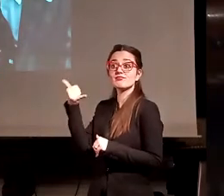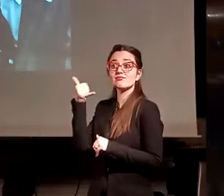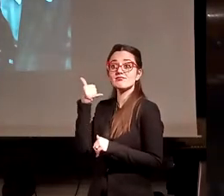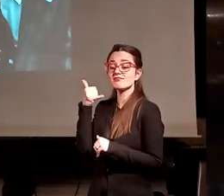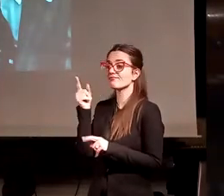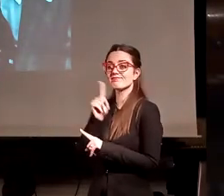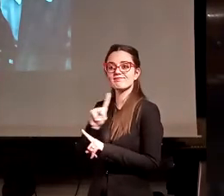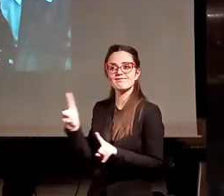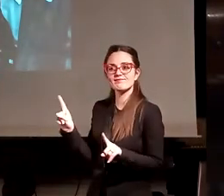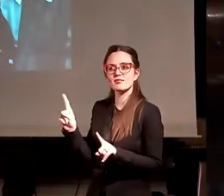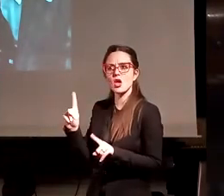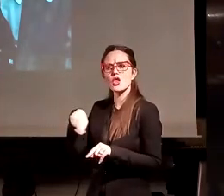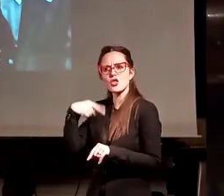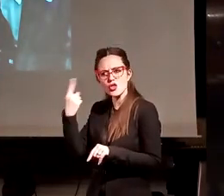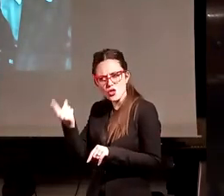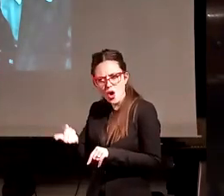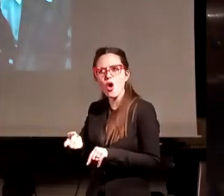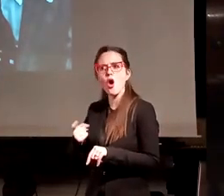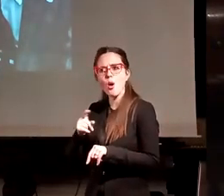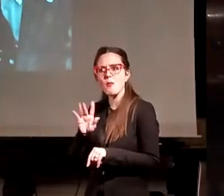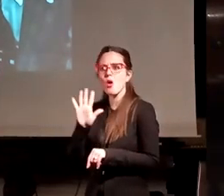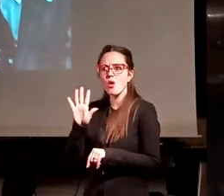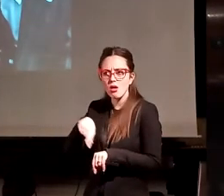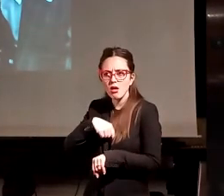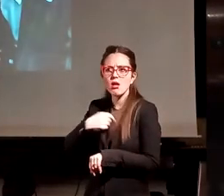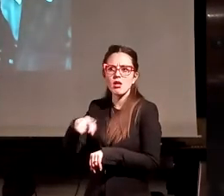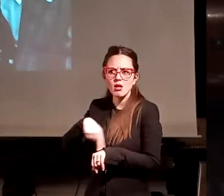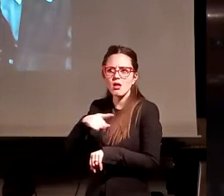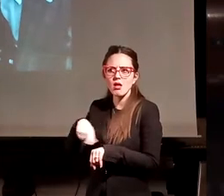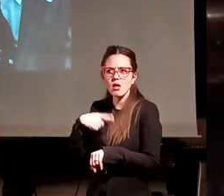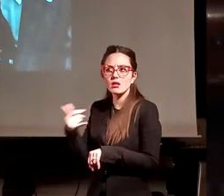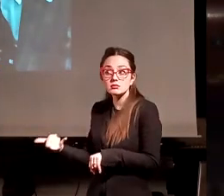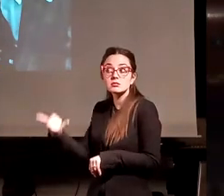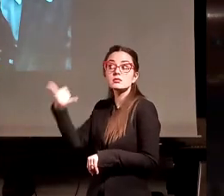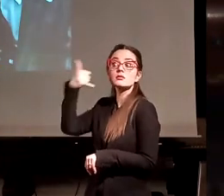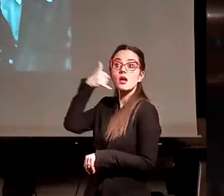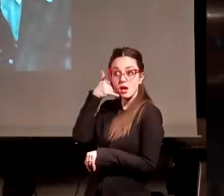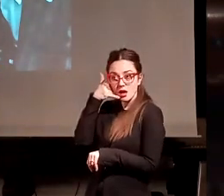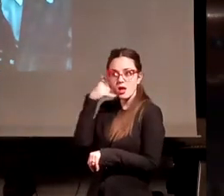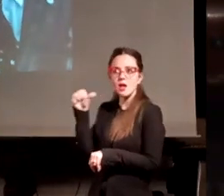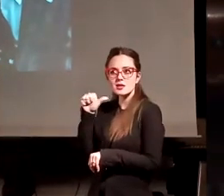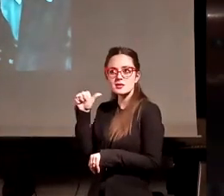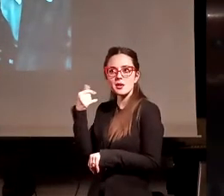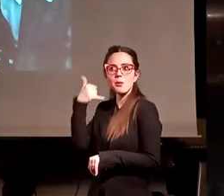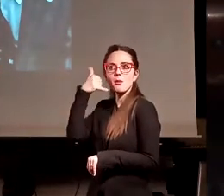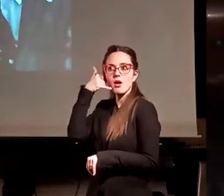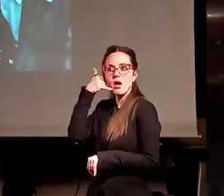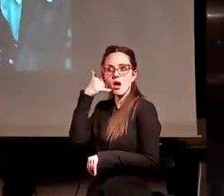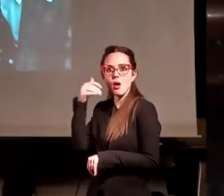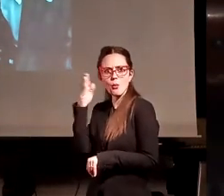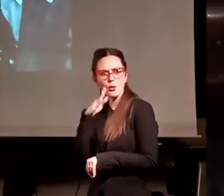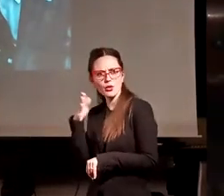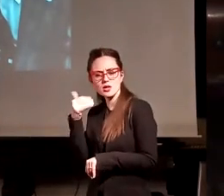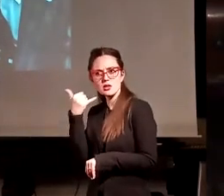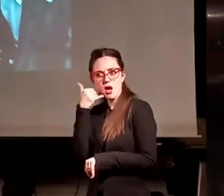dopo 45 quando pensavo che ce ne fossero dimenticati all'ora di cena con mio padre che ha risposto telefono e tu come a buenos aires